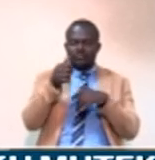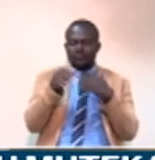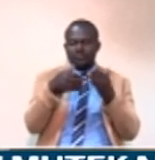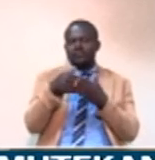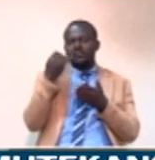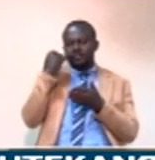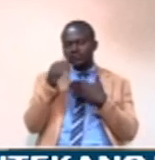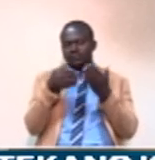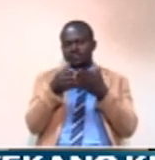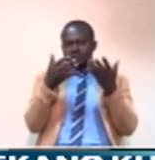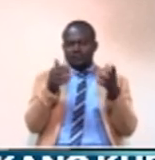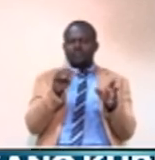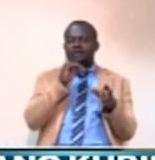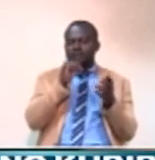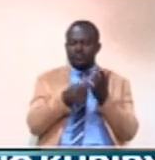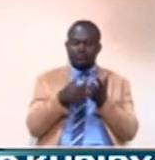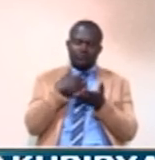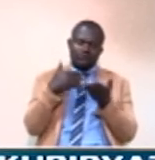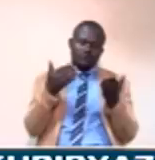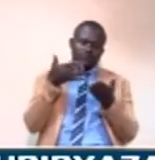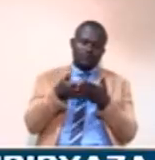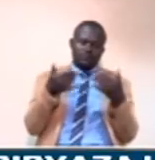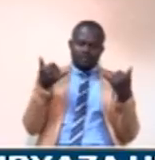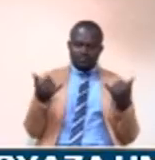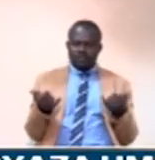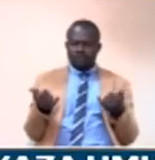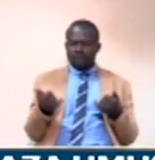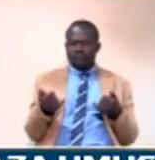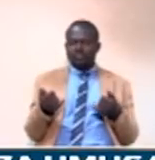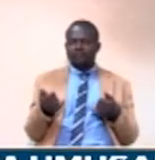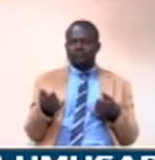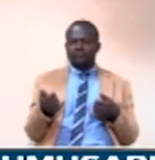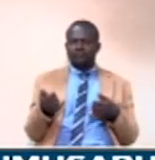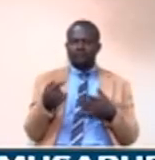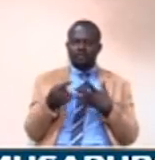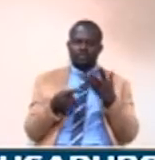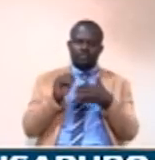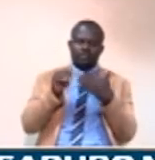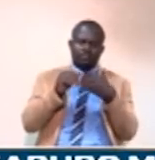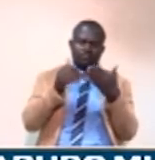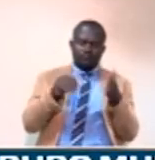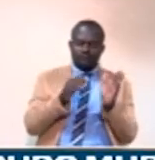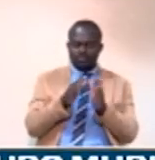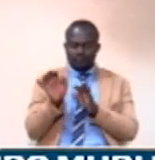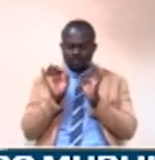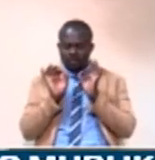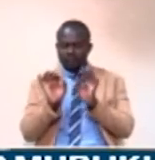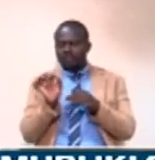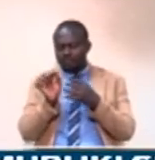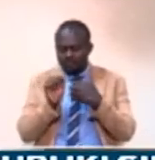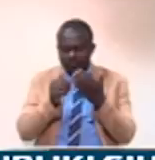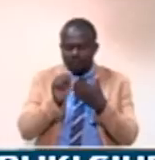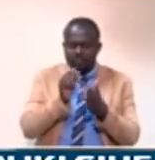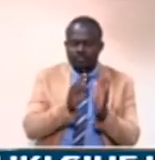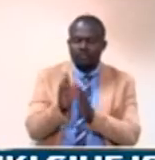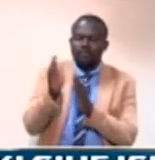rirangiye nibasanga nta kibazo bafite. Kugeza uyu munsi ibintu byose bimaze kujya ku murongo, ibyo twagombaga